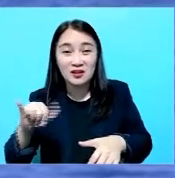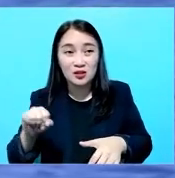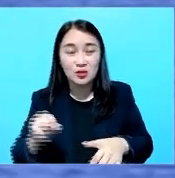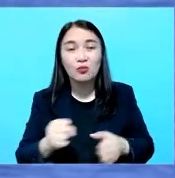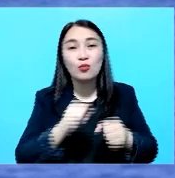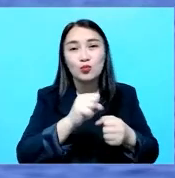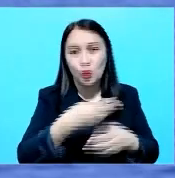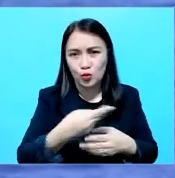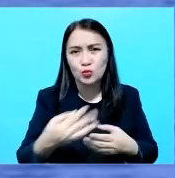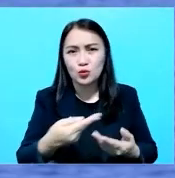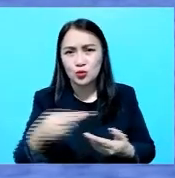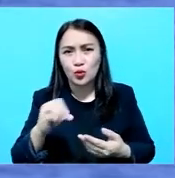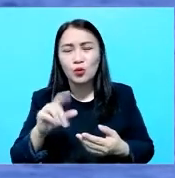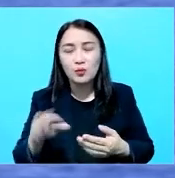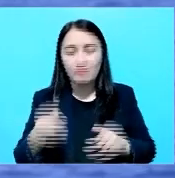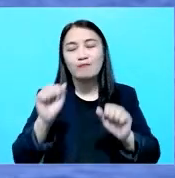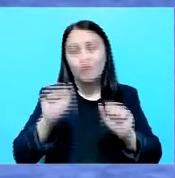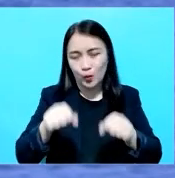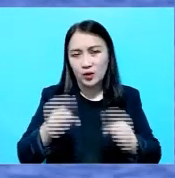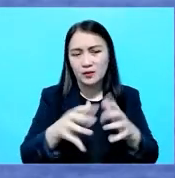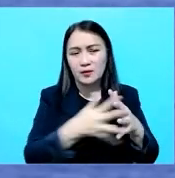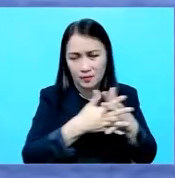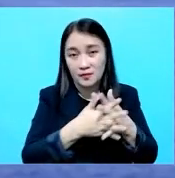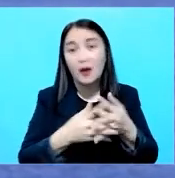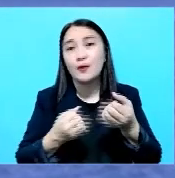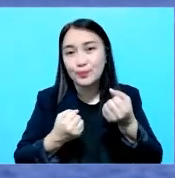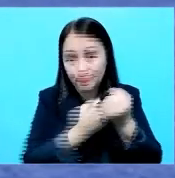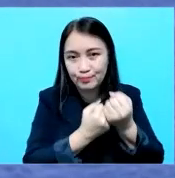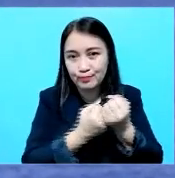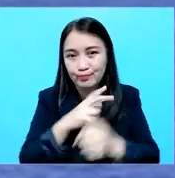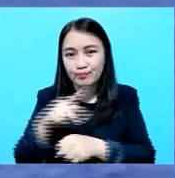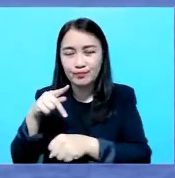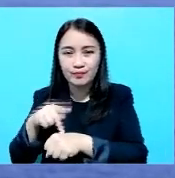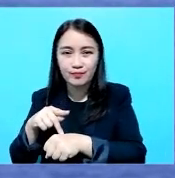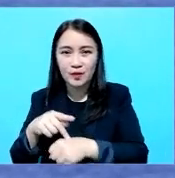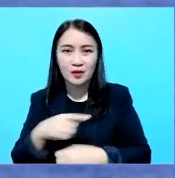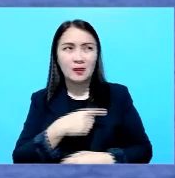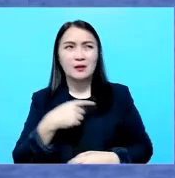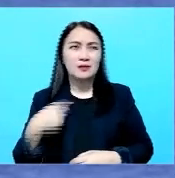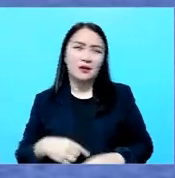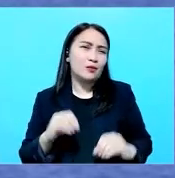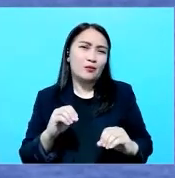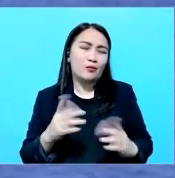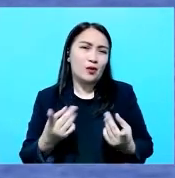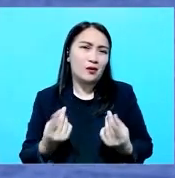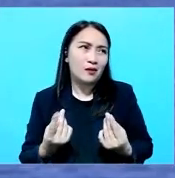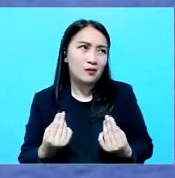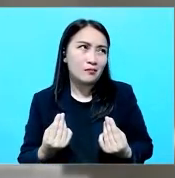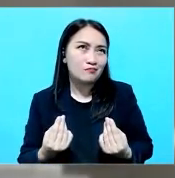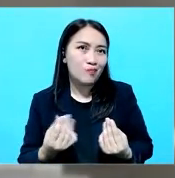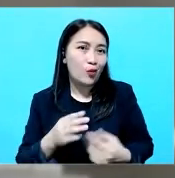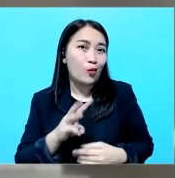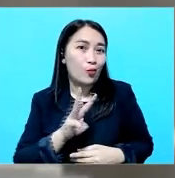pwede agad manghimasok ang Amerika. China is not doing that kind of actions in the West Philippine Sea. China is